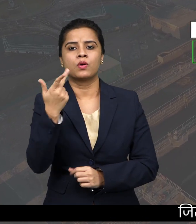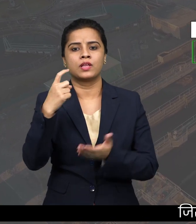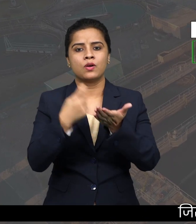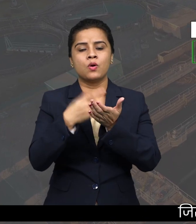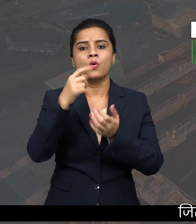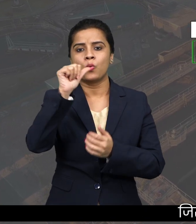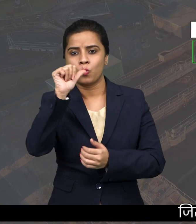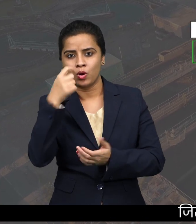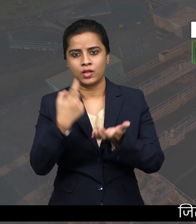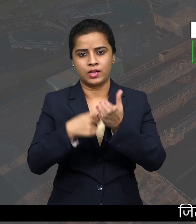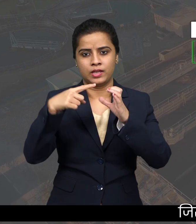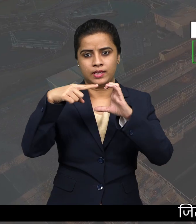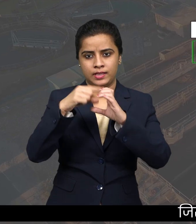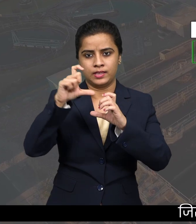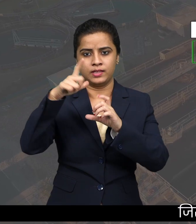कहा जाता है।